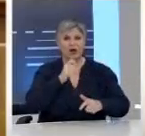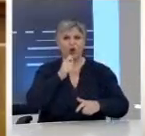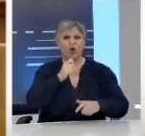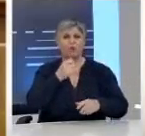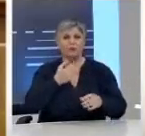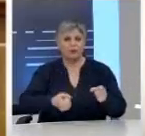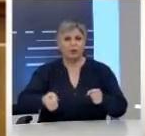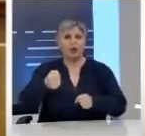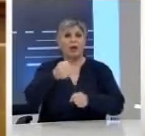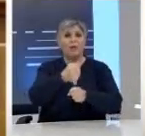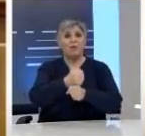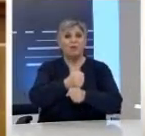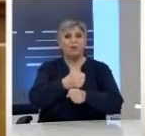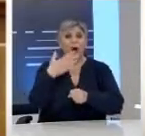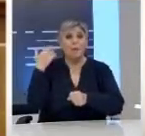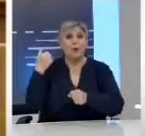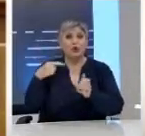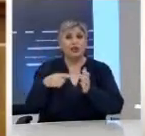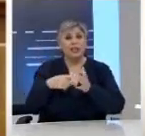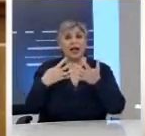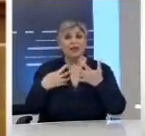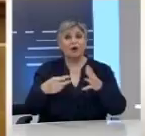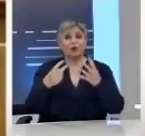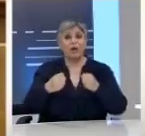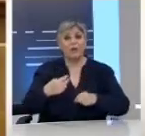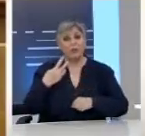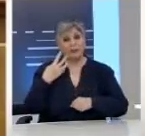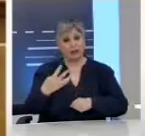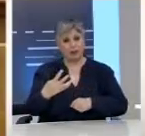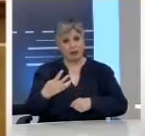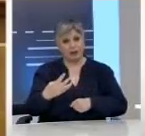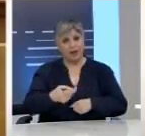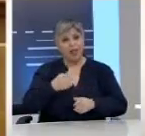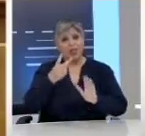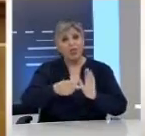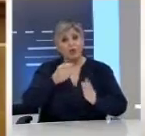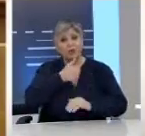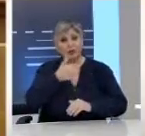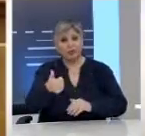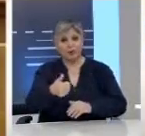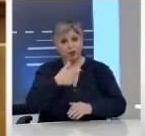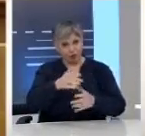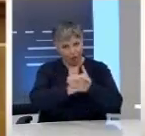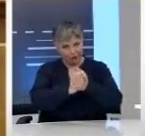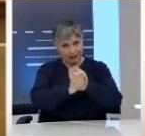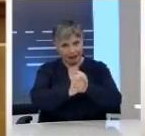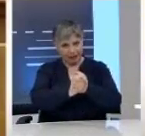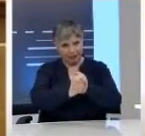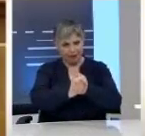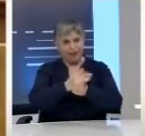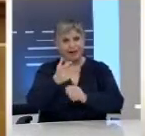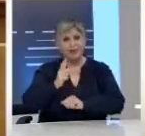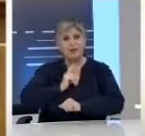το 1974 δύο νομοθετήματα. Μπράβο, συγχαρητήρια. Περάσουν άλλα 40 χρόνια για να φέρετε άλλα